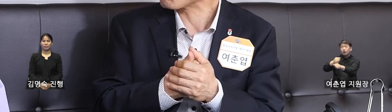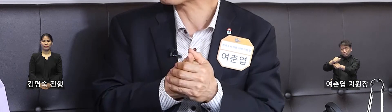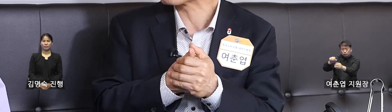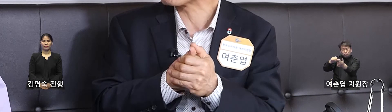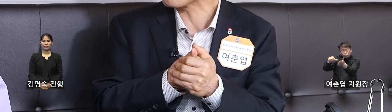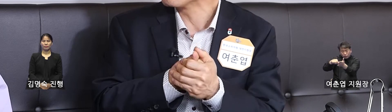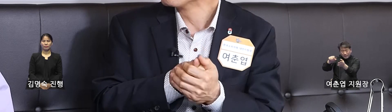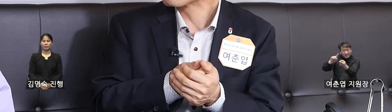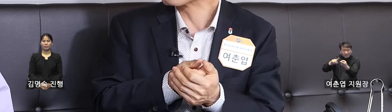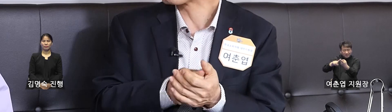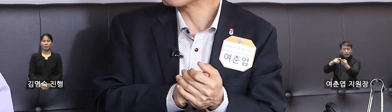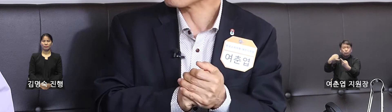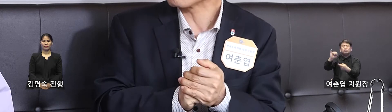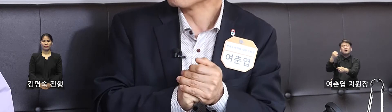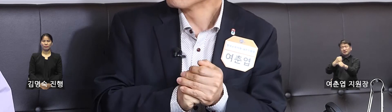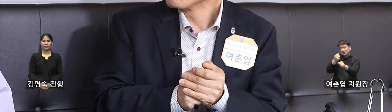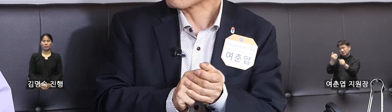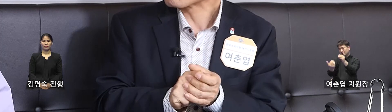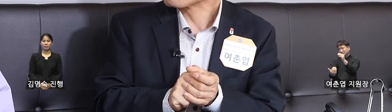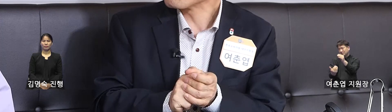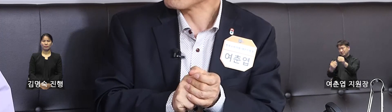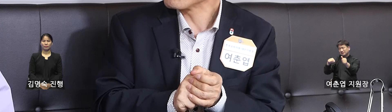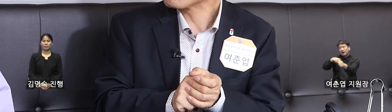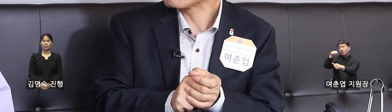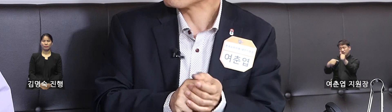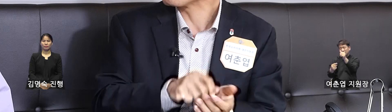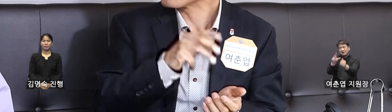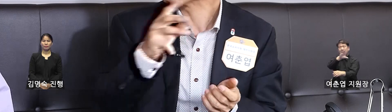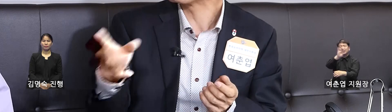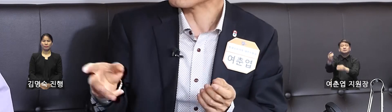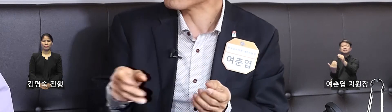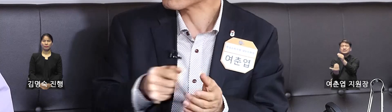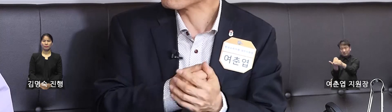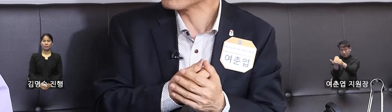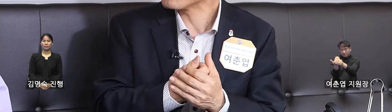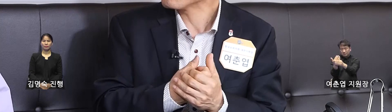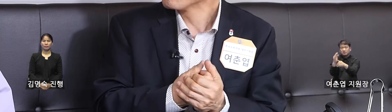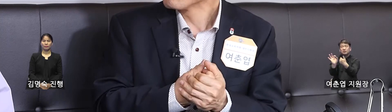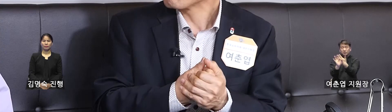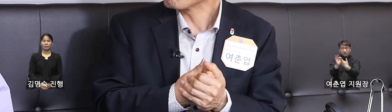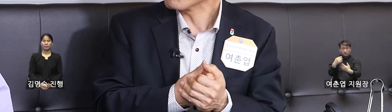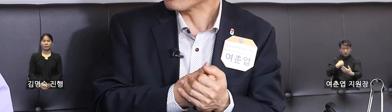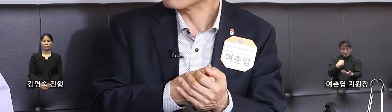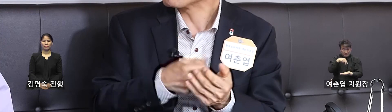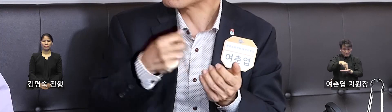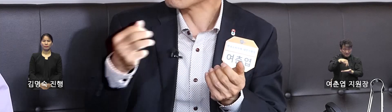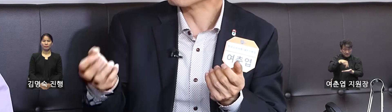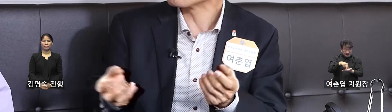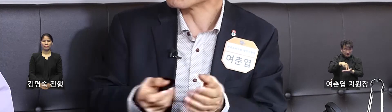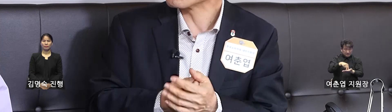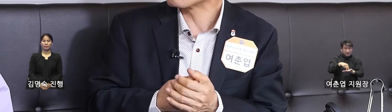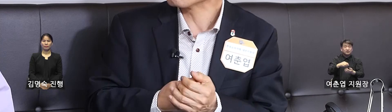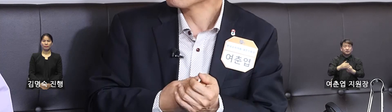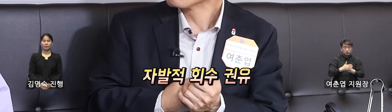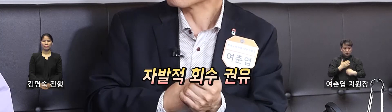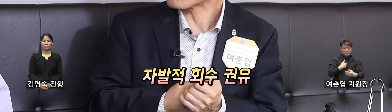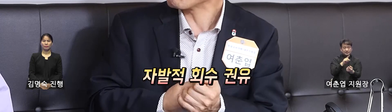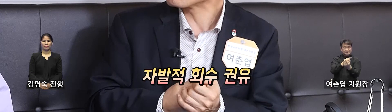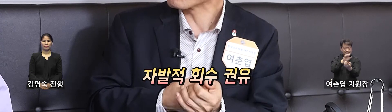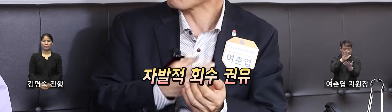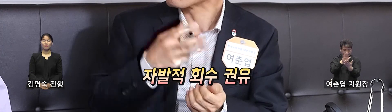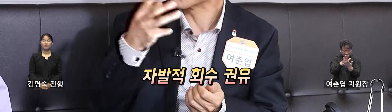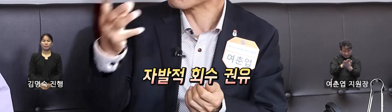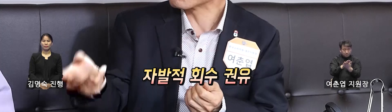소비자가 간혹 있습니다. 그런 소비자 같은 경우에는 저희들이 행정기관이라든지 뭐 아니면 저희 원에서 직접